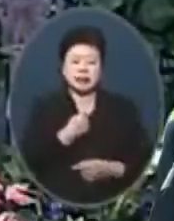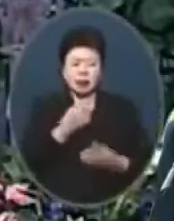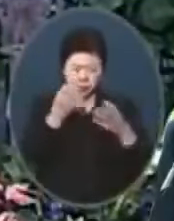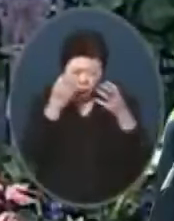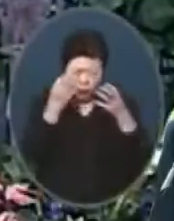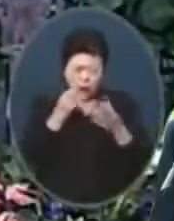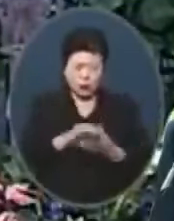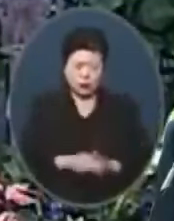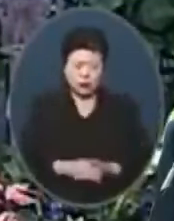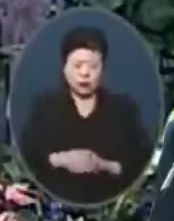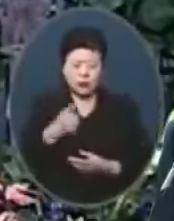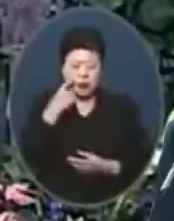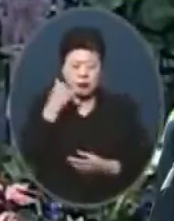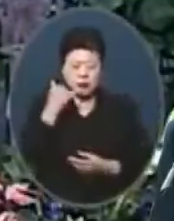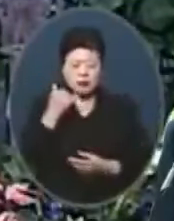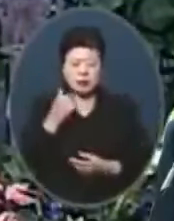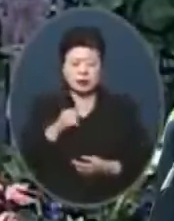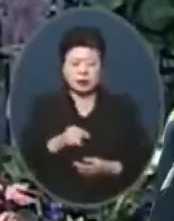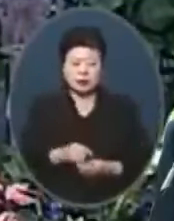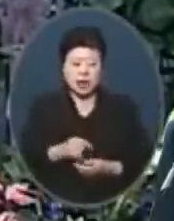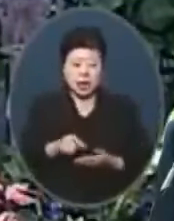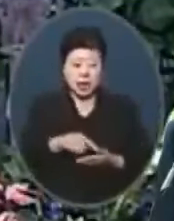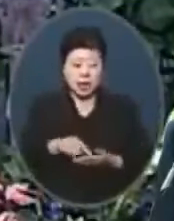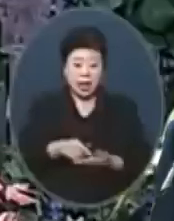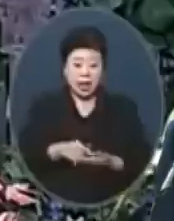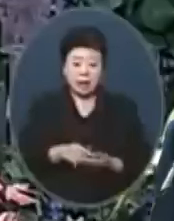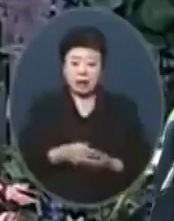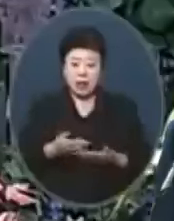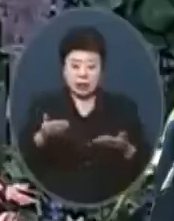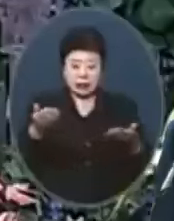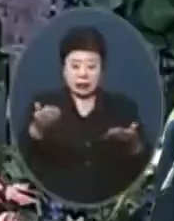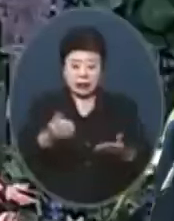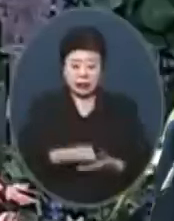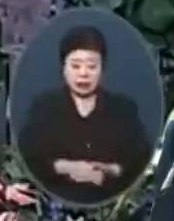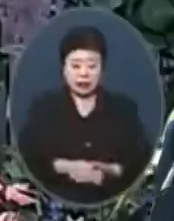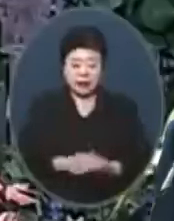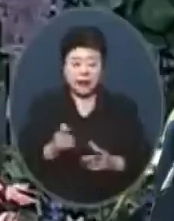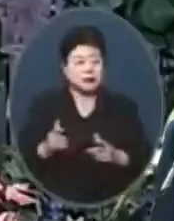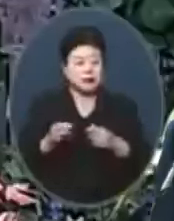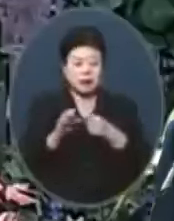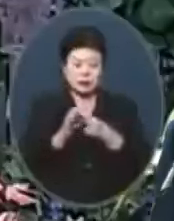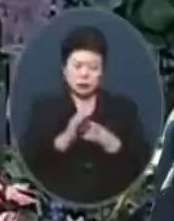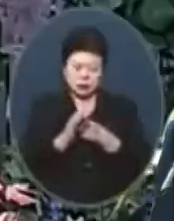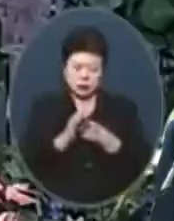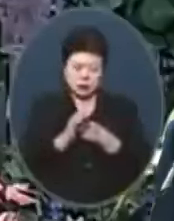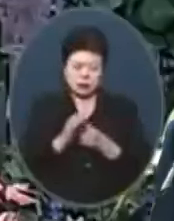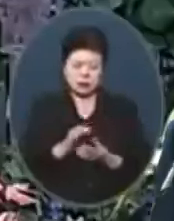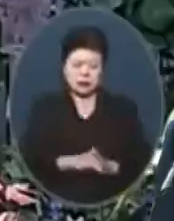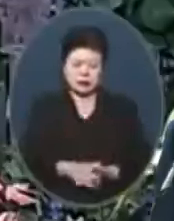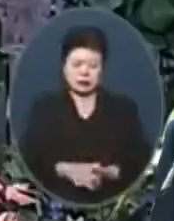고통을 풀어버려야 되는데 그렇게 하지 않으면